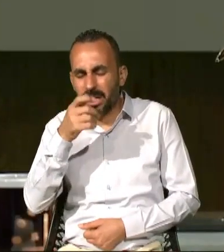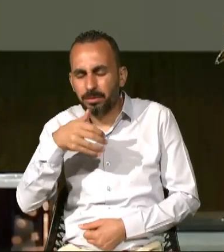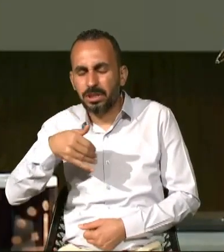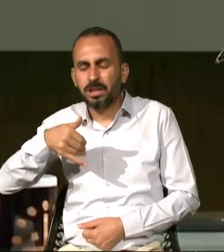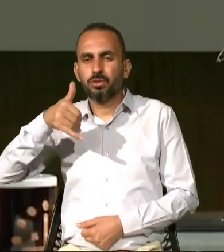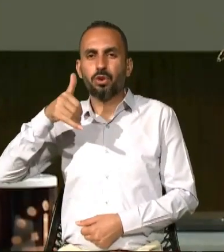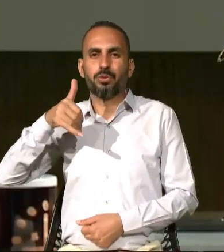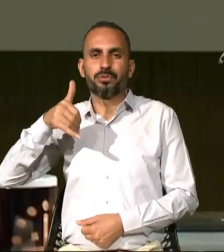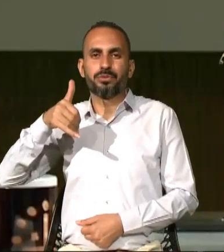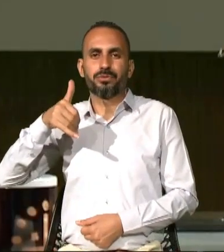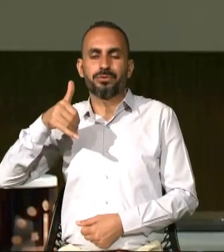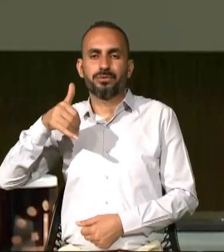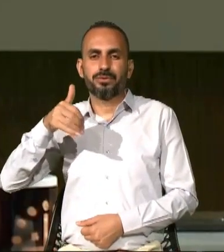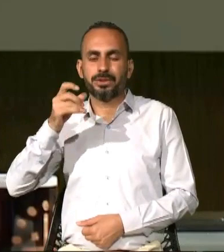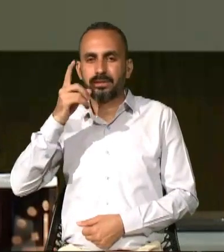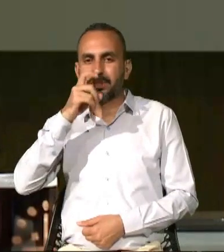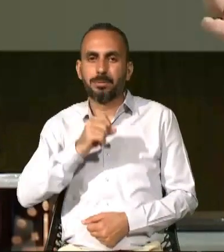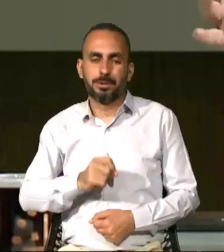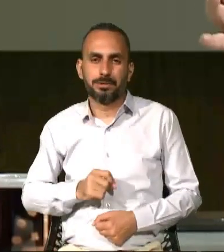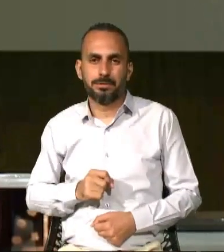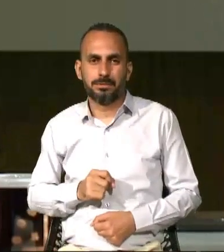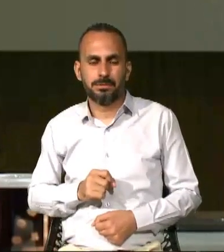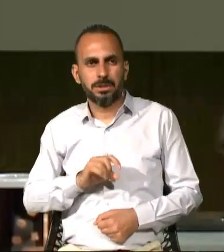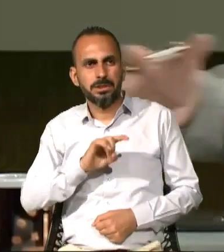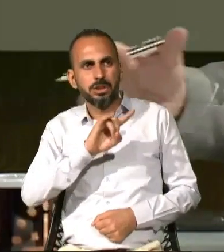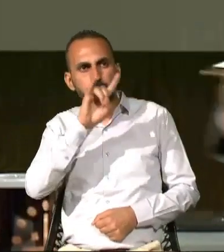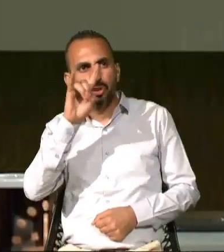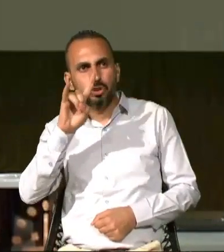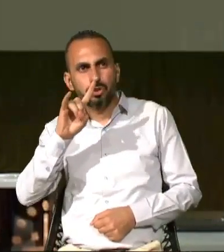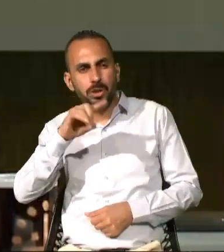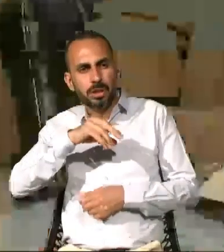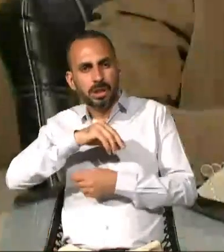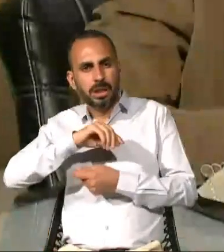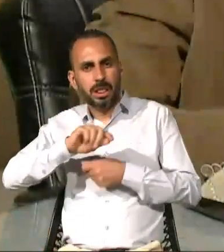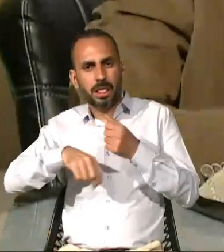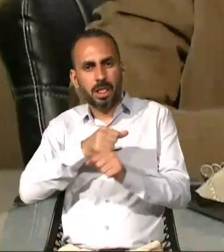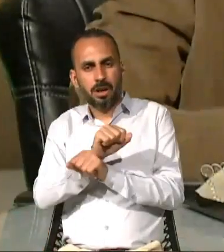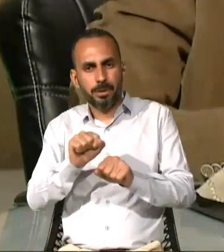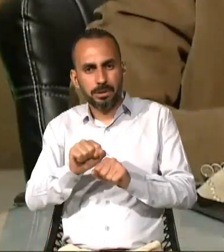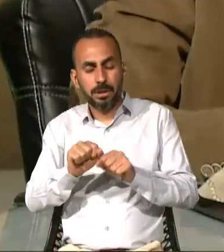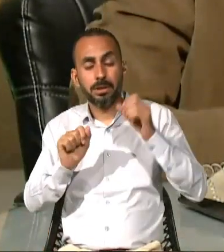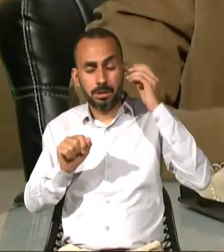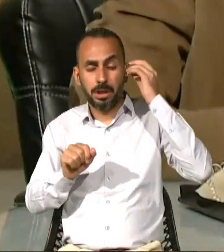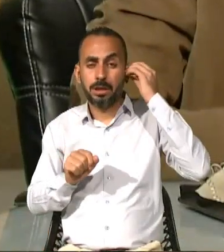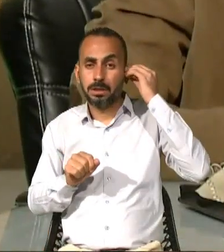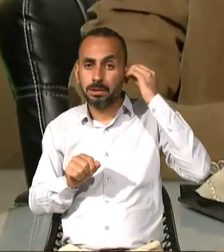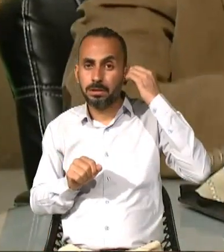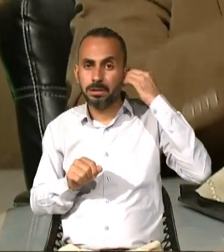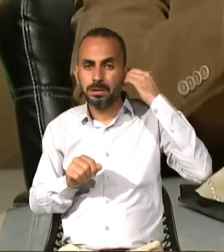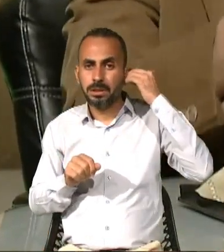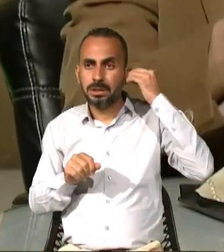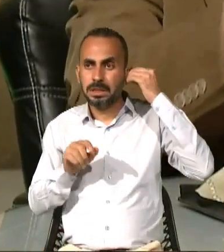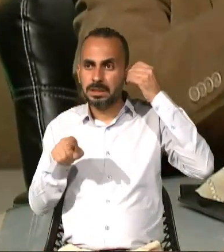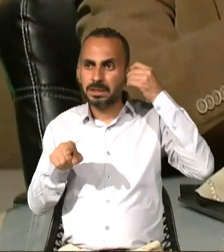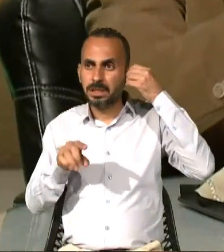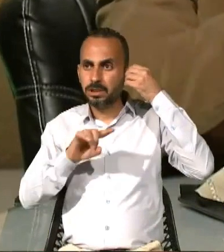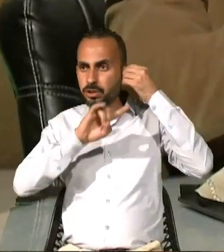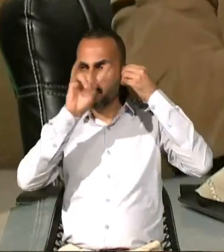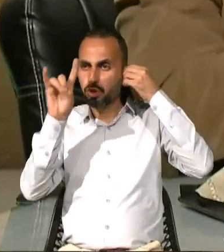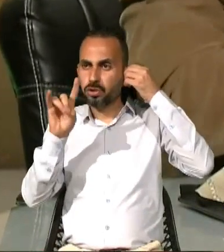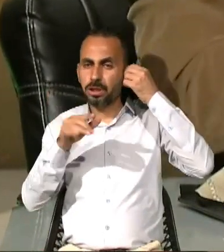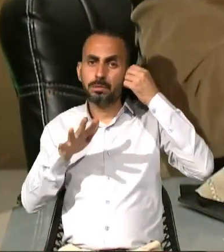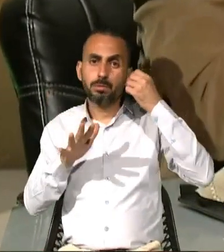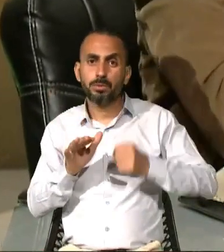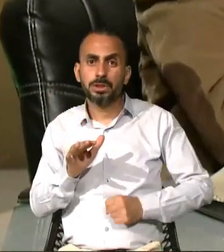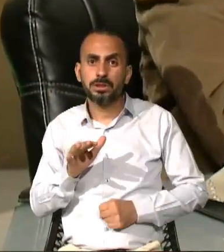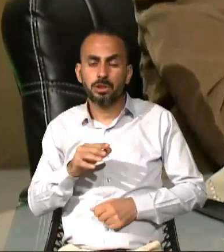ولم تقدر أن تنتصر. يعني الشيطان ممكن يربط حد 18 سنة طبعا. طبعا ده عمر كله طبعا. وممكن يربط